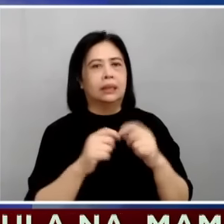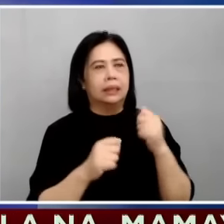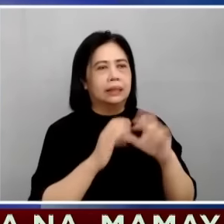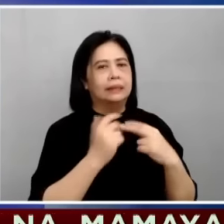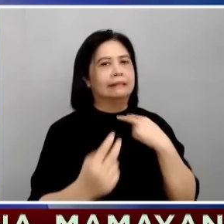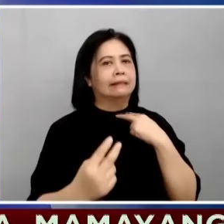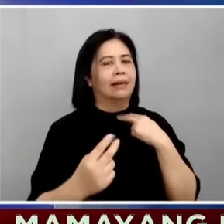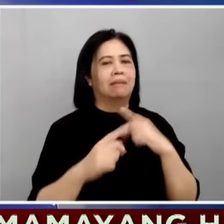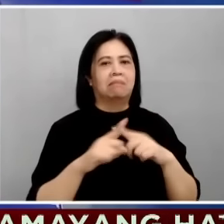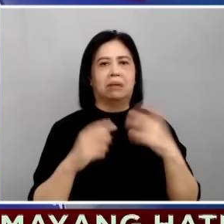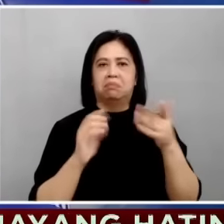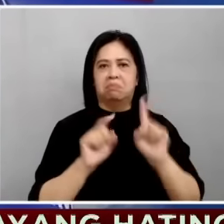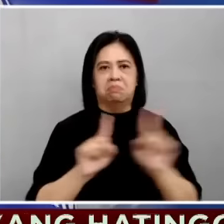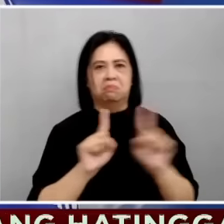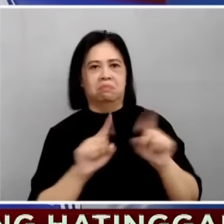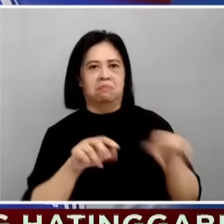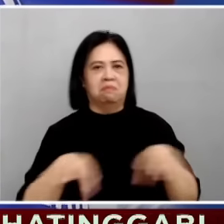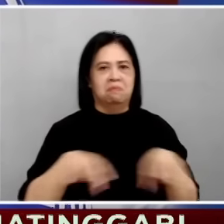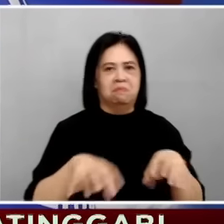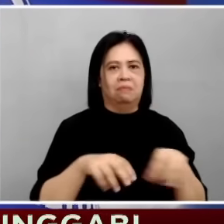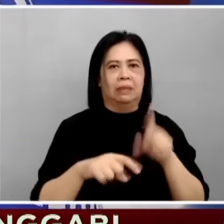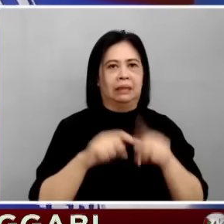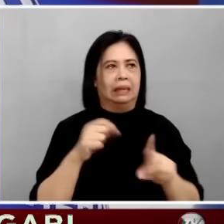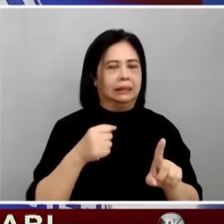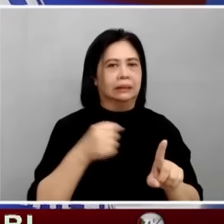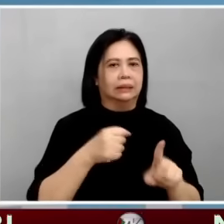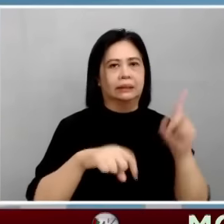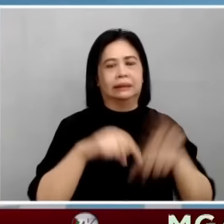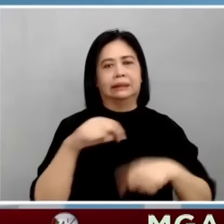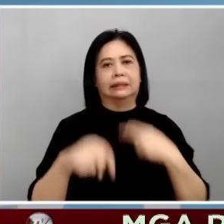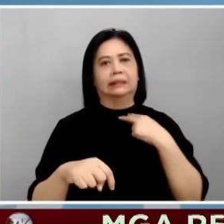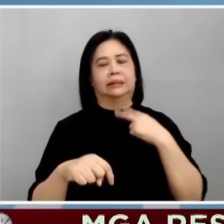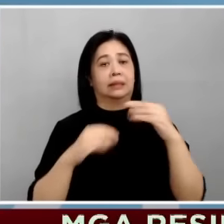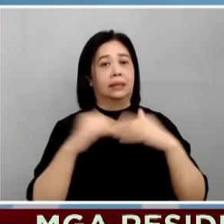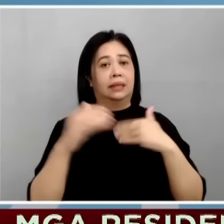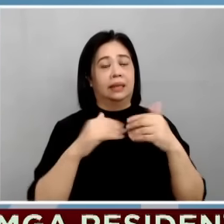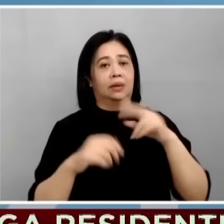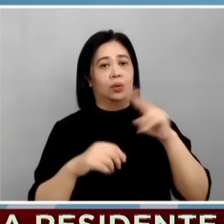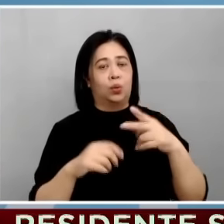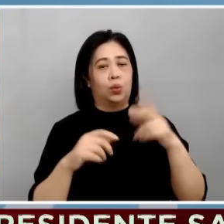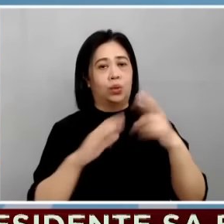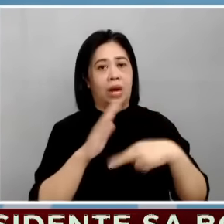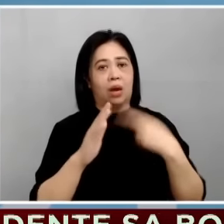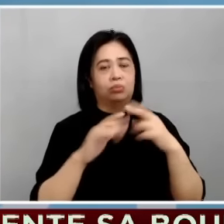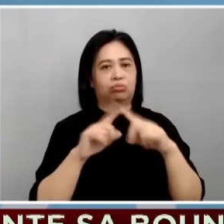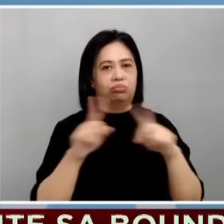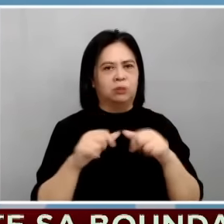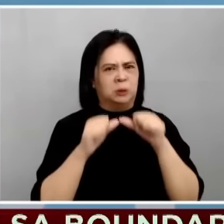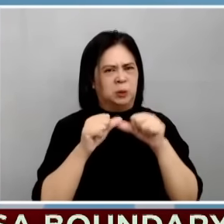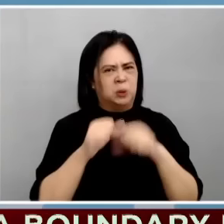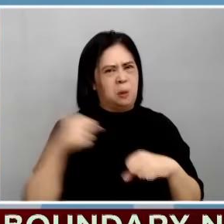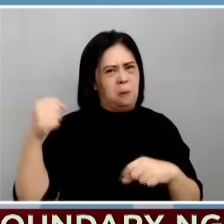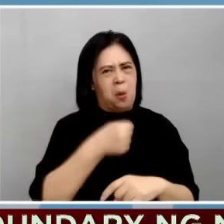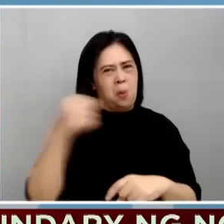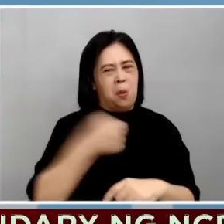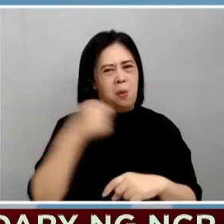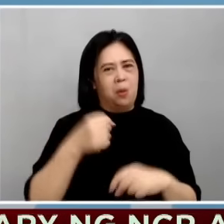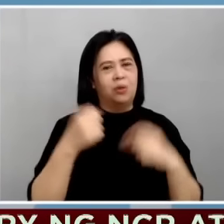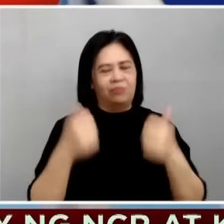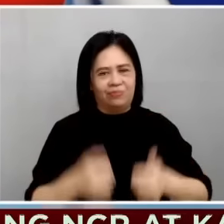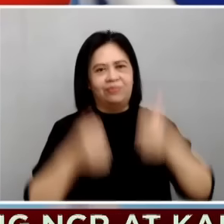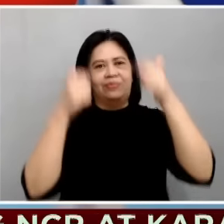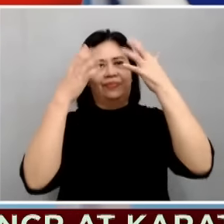pero super magalaw si Carlo at hindi maabutan. Kahit lamang sa dalawang round, hindi pa tinigilan ni Carlo ang kalaban, kaya unanimous